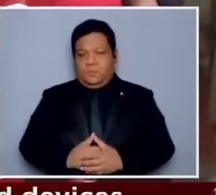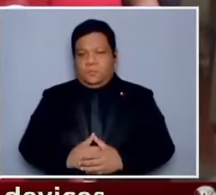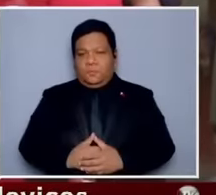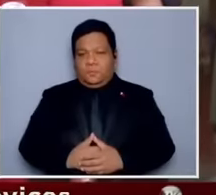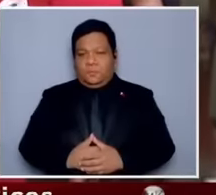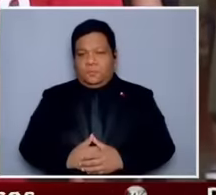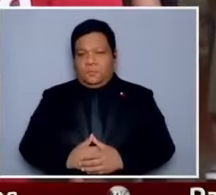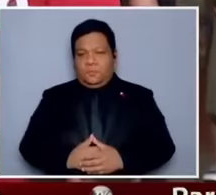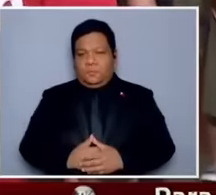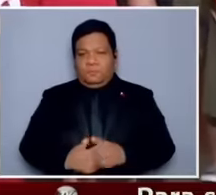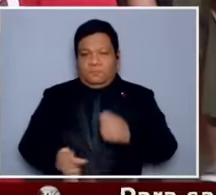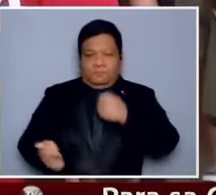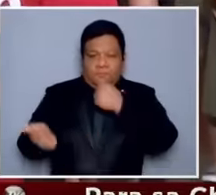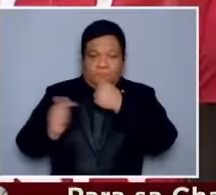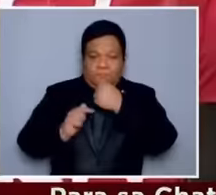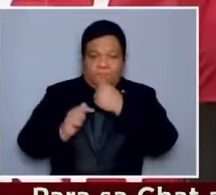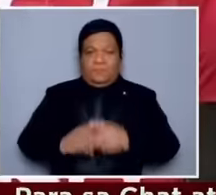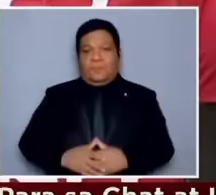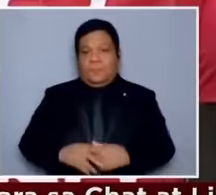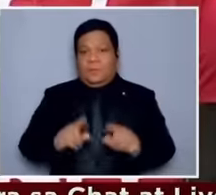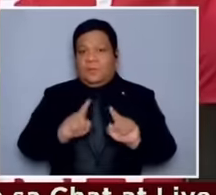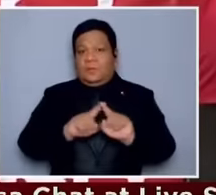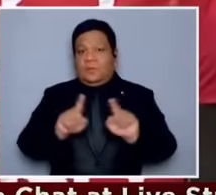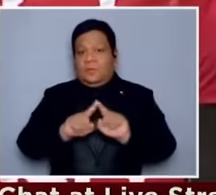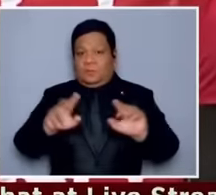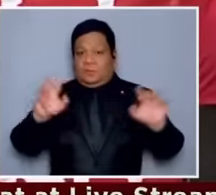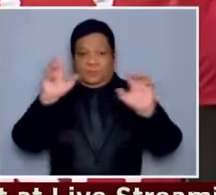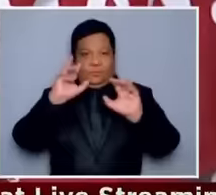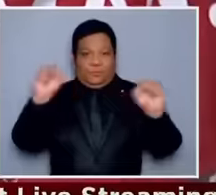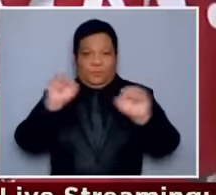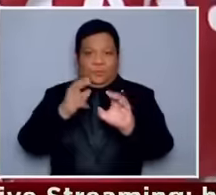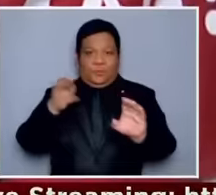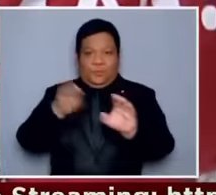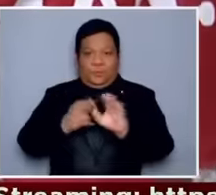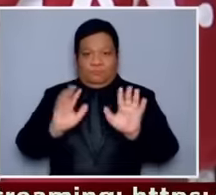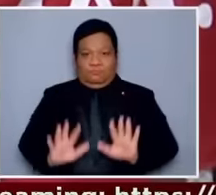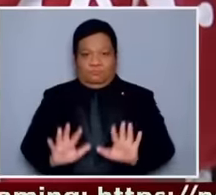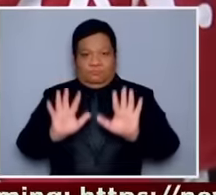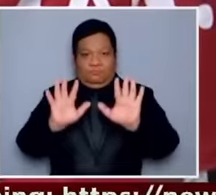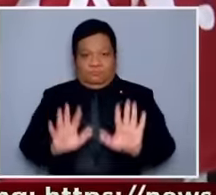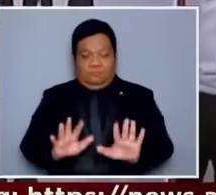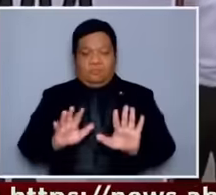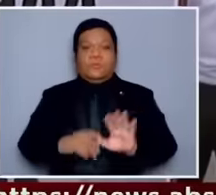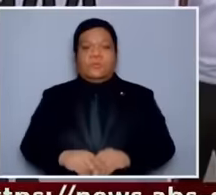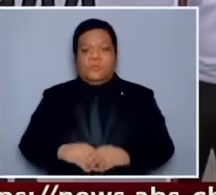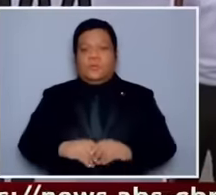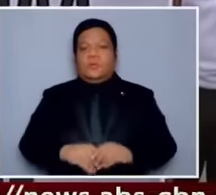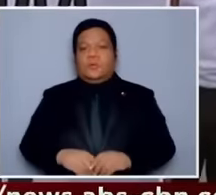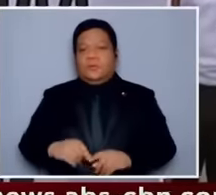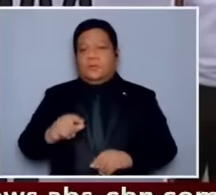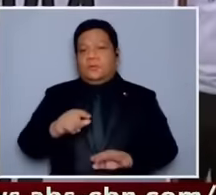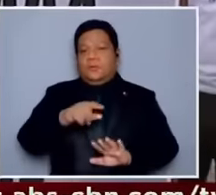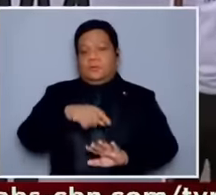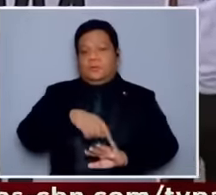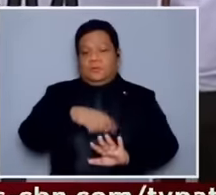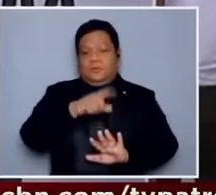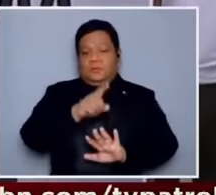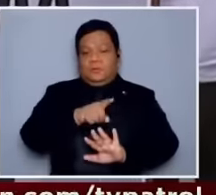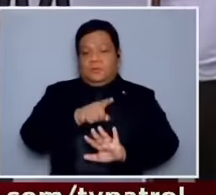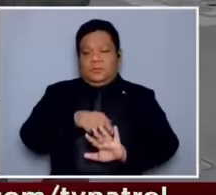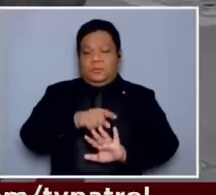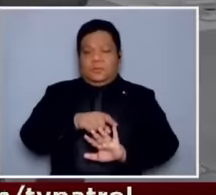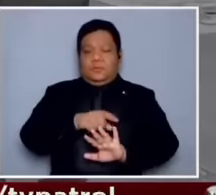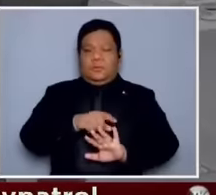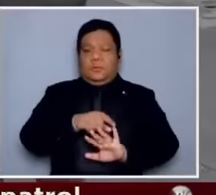Sa liwasang Bonifacio sana magdaraos ng kanilang People's Proclamation ang mga grupong sumusuporta kina Presidential Candidate Leonie D.